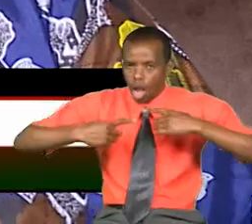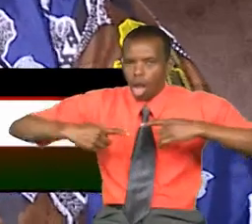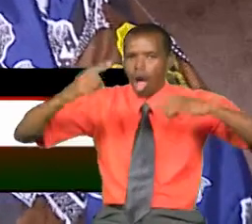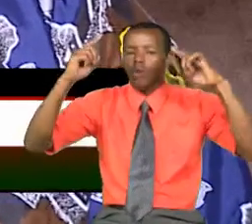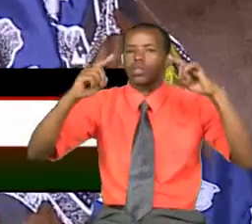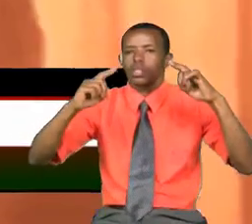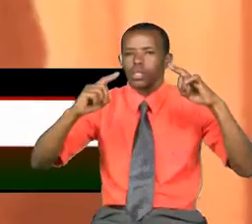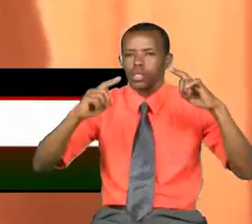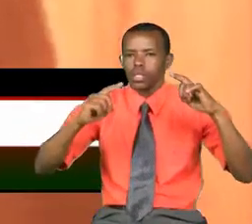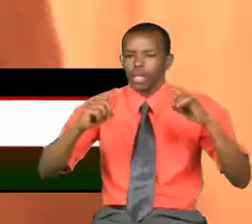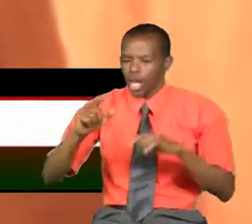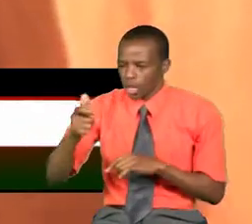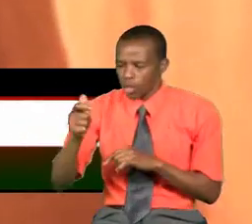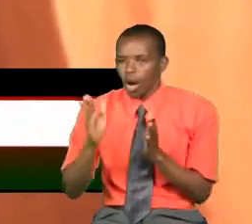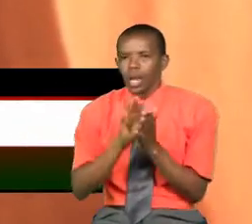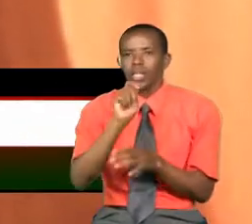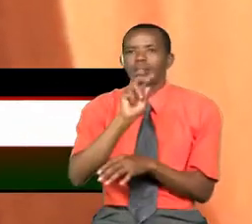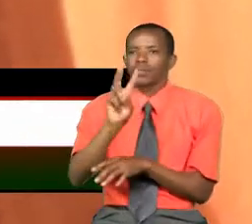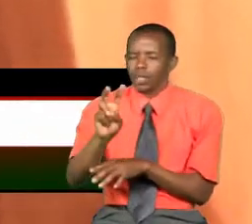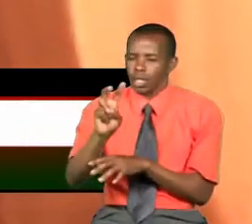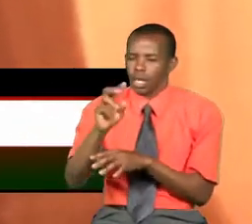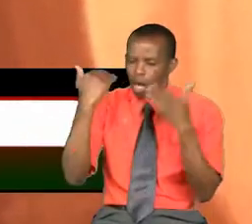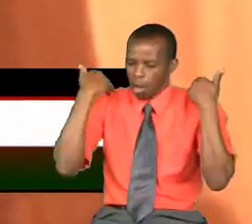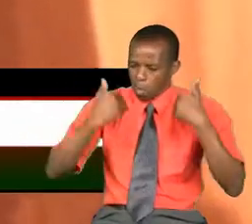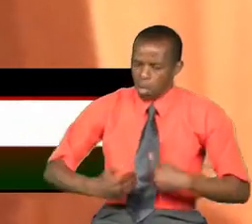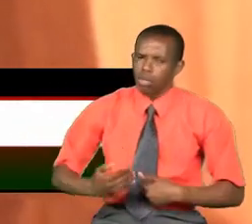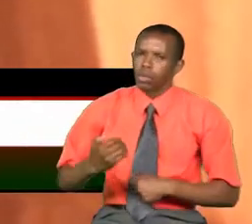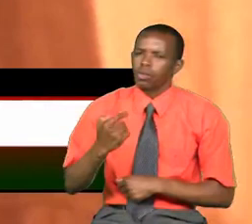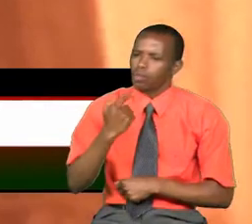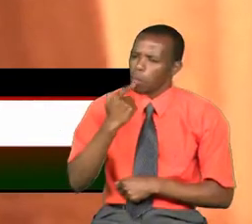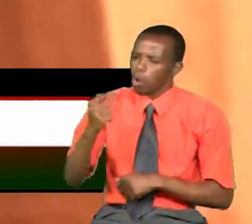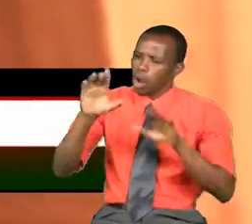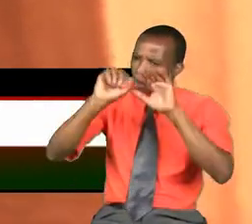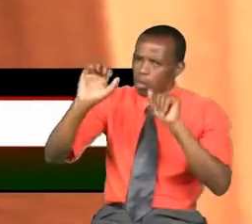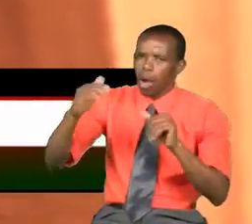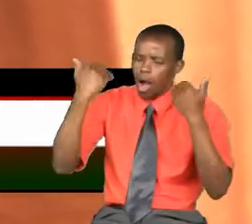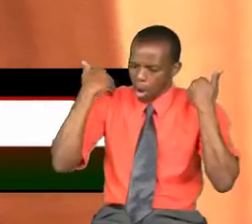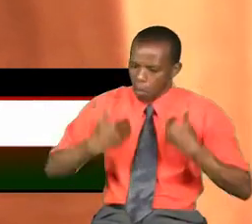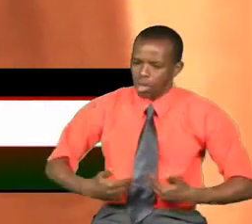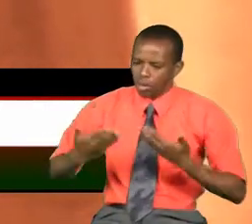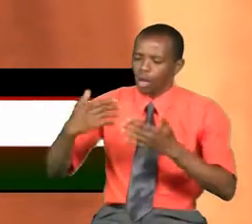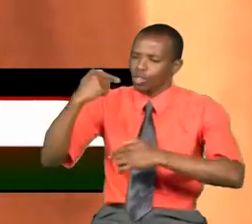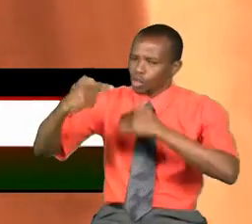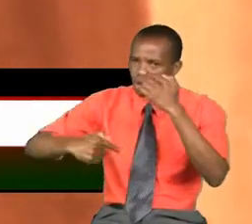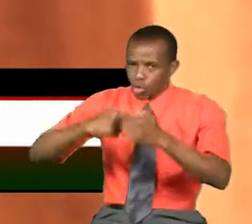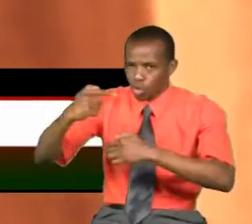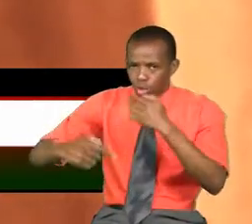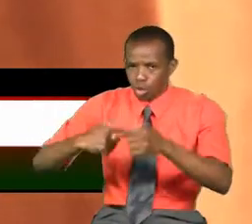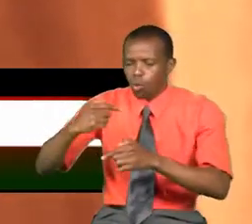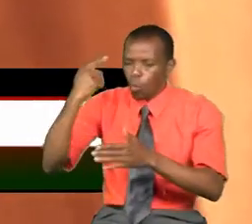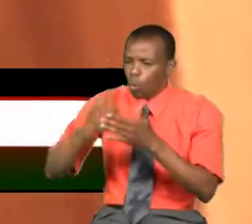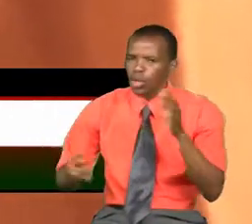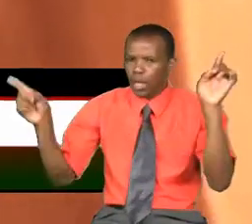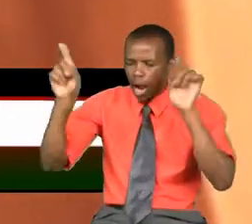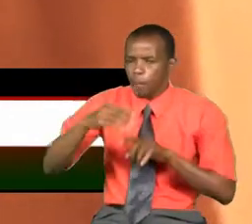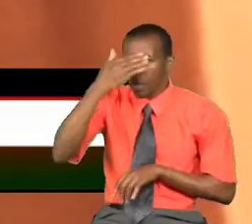katika radio na television kwamba mimi ni rais wenu, Daniel Arap Moi bado niko, tunaendelea yale yaliyopita